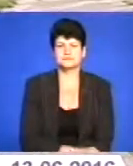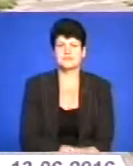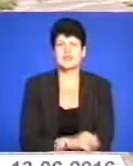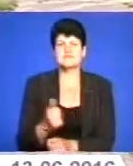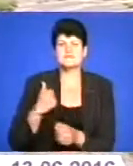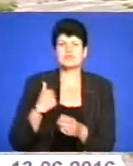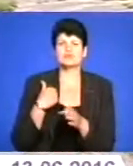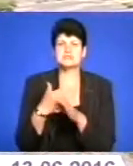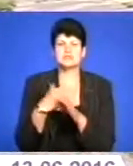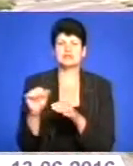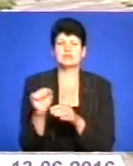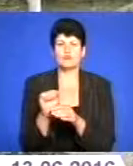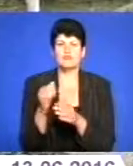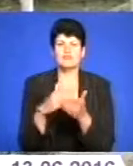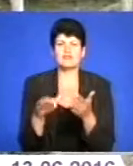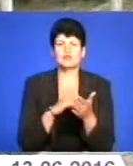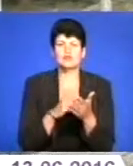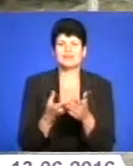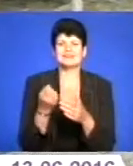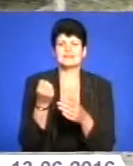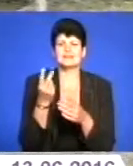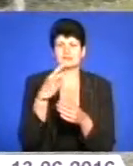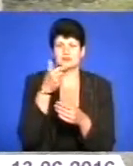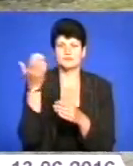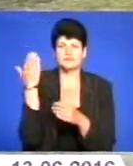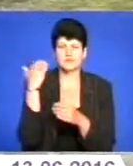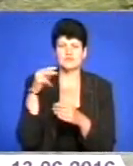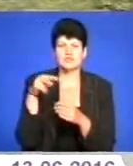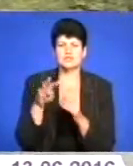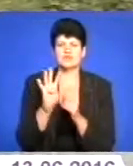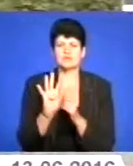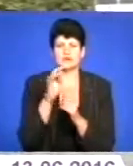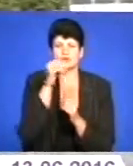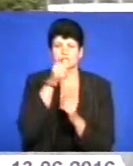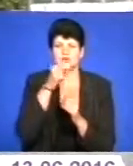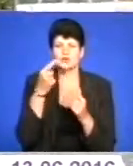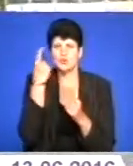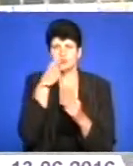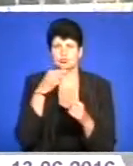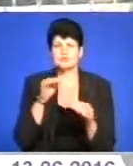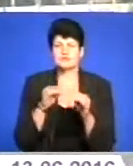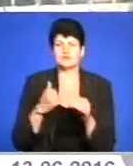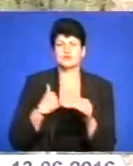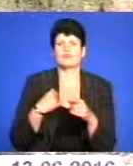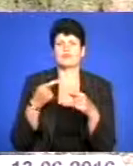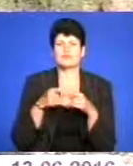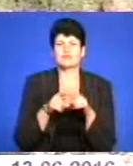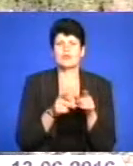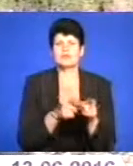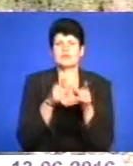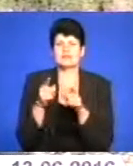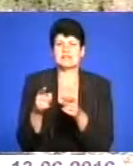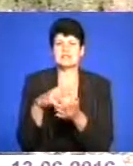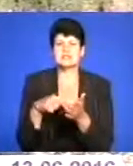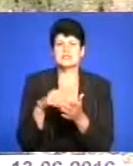Військову частину у Теребовлі ліквідували 12 років тому. У 2004-му особовий склад та військову техніку звідси перевели у місто